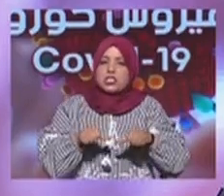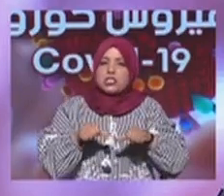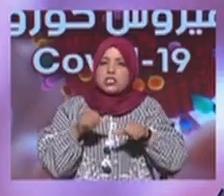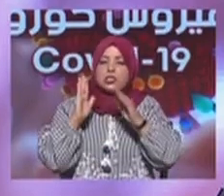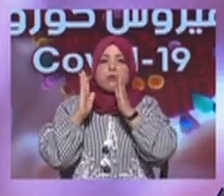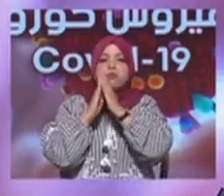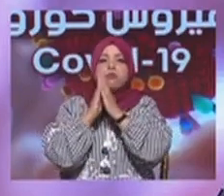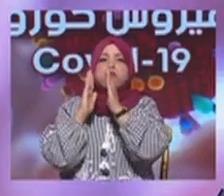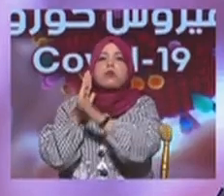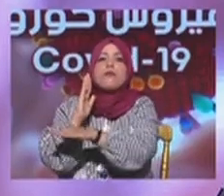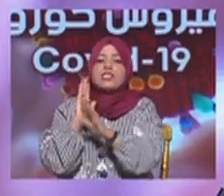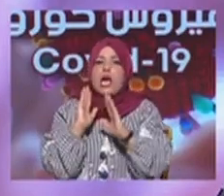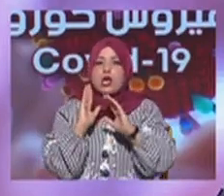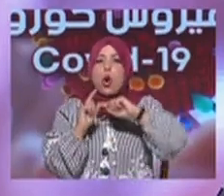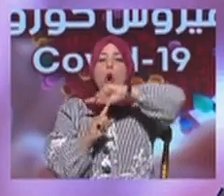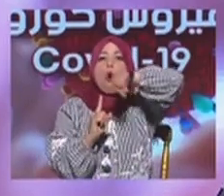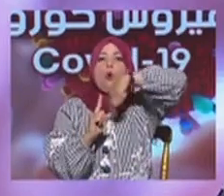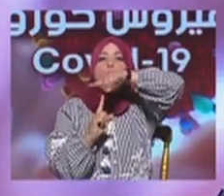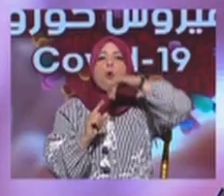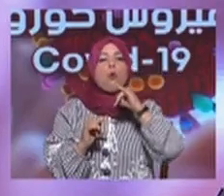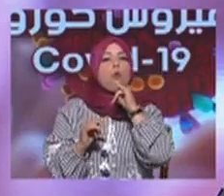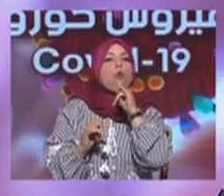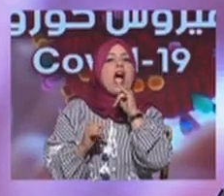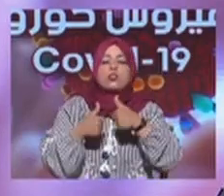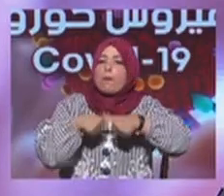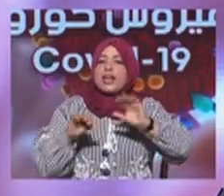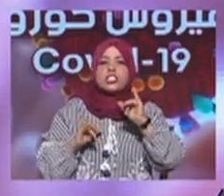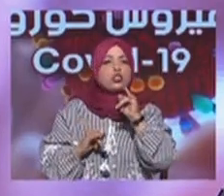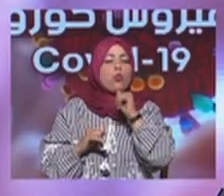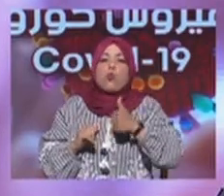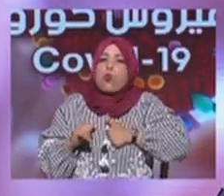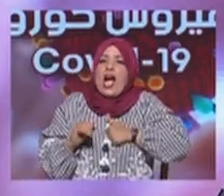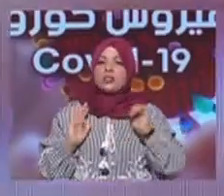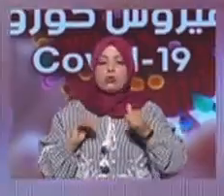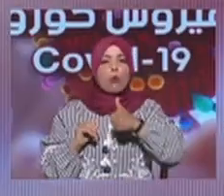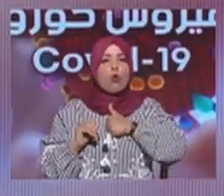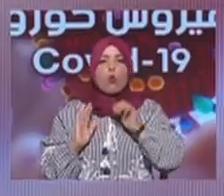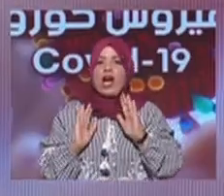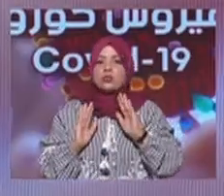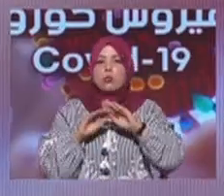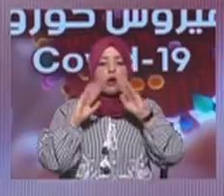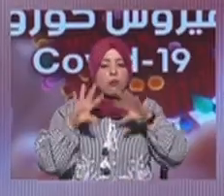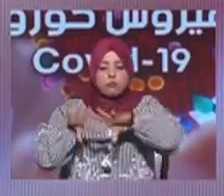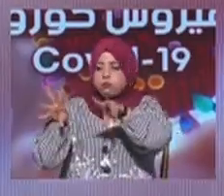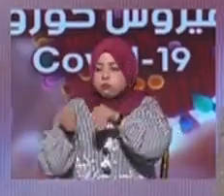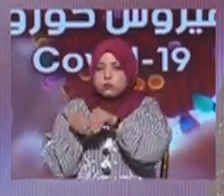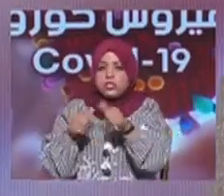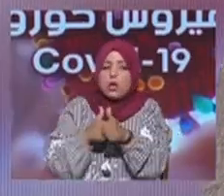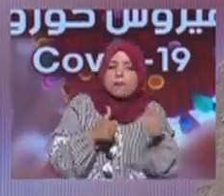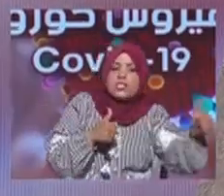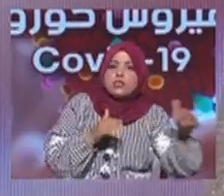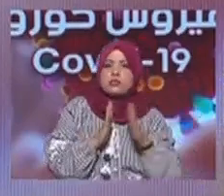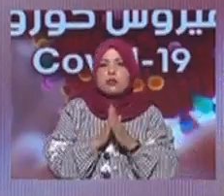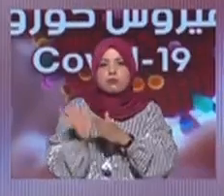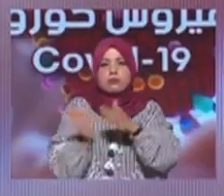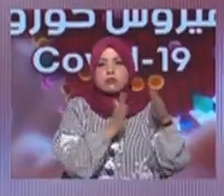في البيت ما يدور بهم حد نعرف ناس تخي ديسيبليني معناها مواظبين على البيت باش نقول لكم معناتها الفيروس هذايا باقي وهو